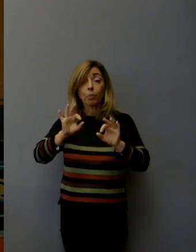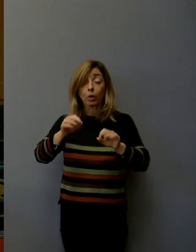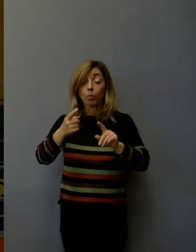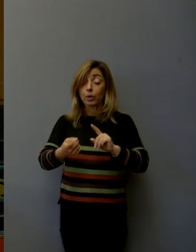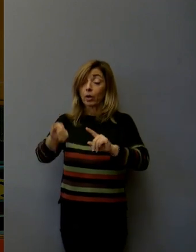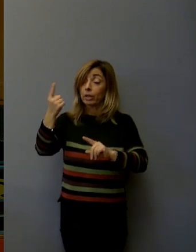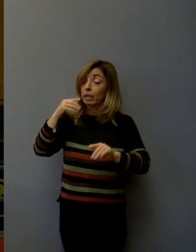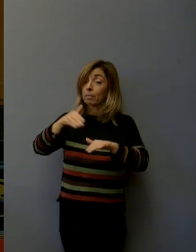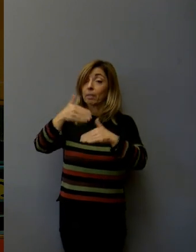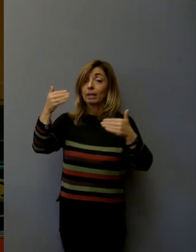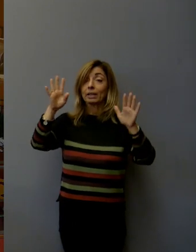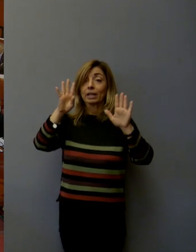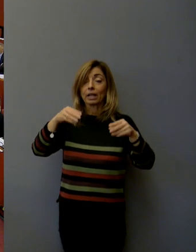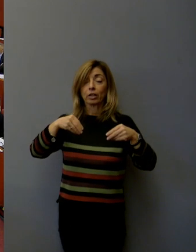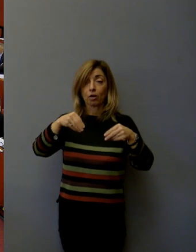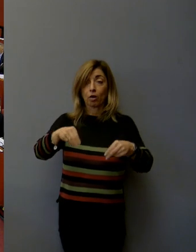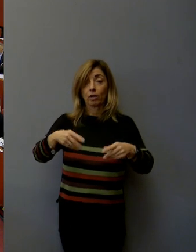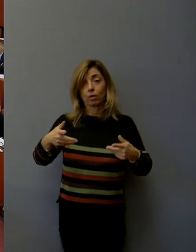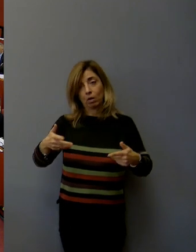consigliera Russo